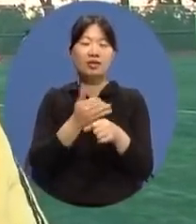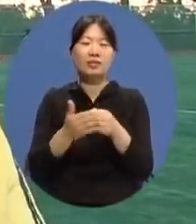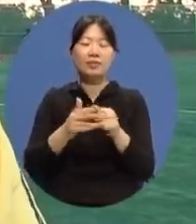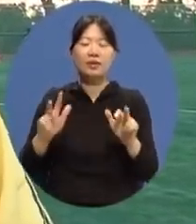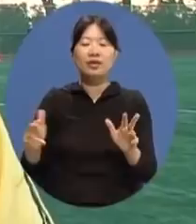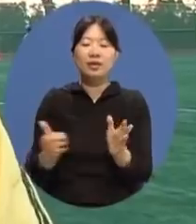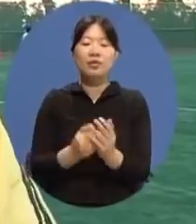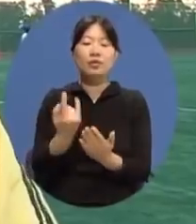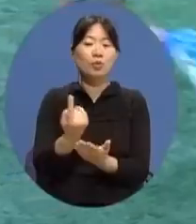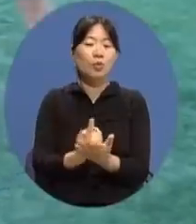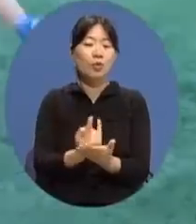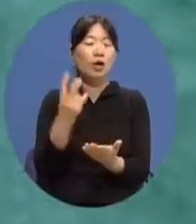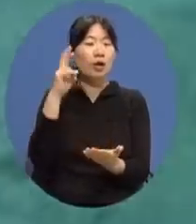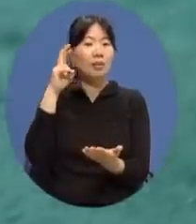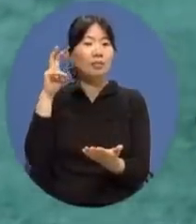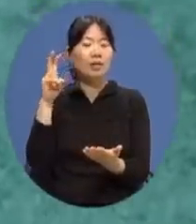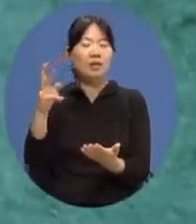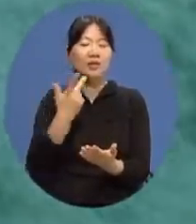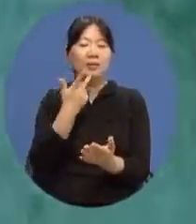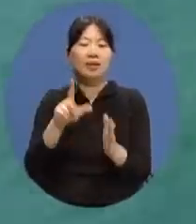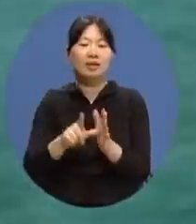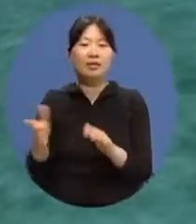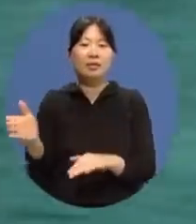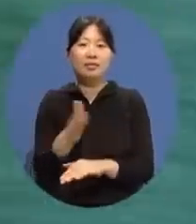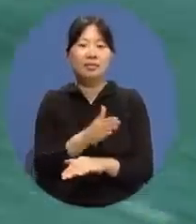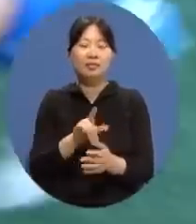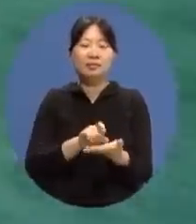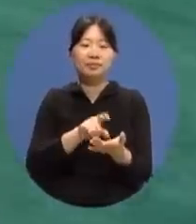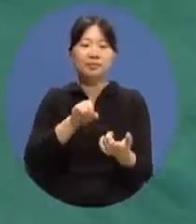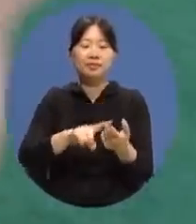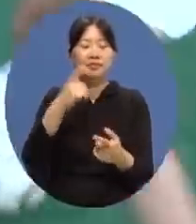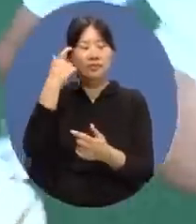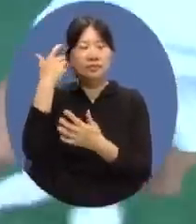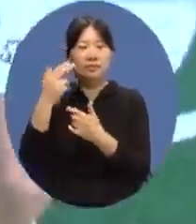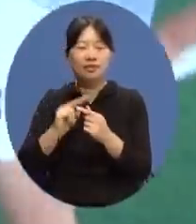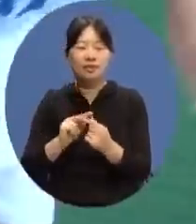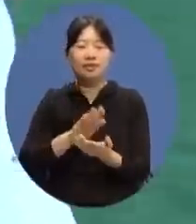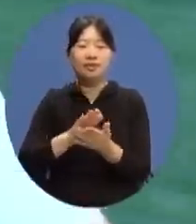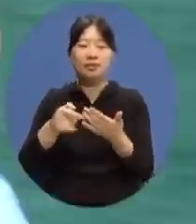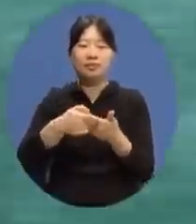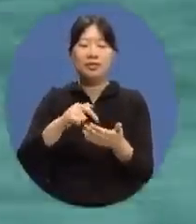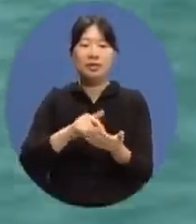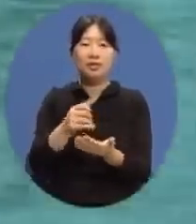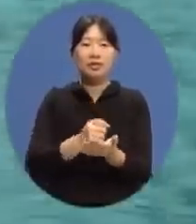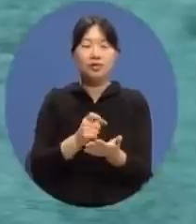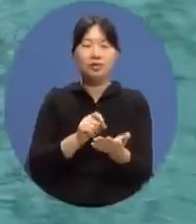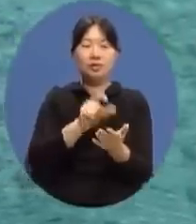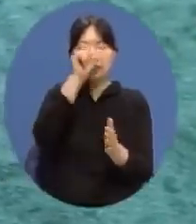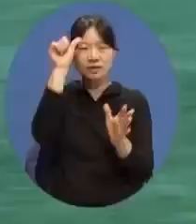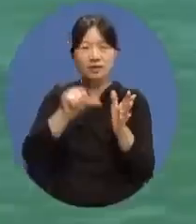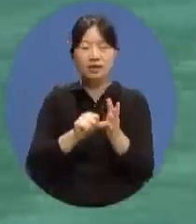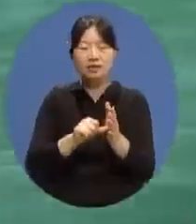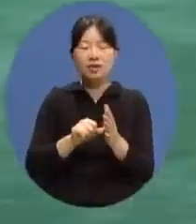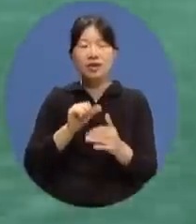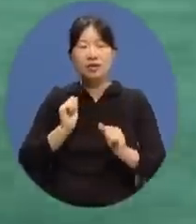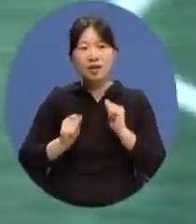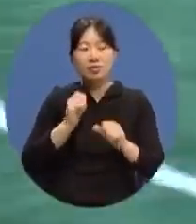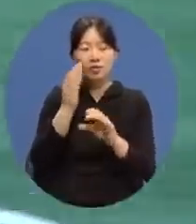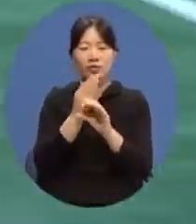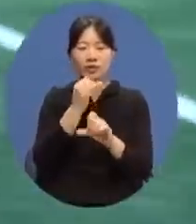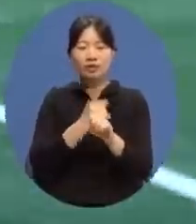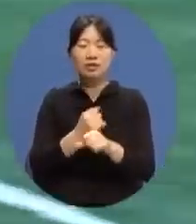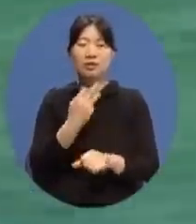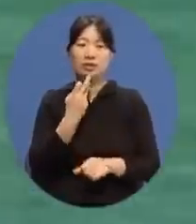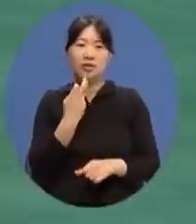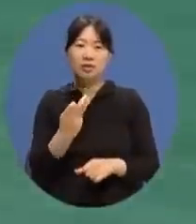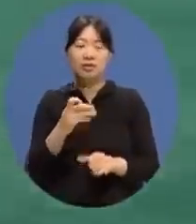지금까지 오지 않았나 생각합니다. 7살 때부터 축구에 대한 집념과 열정으로 축구 인생을 달려오고 있는 13살 축구